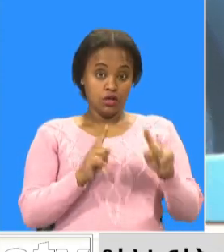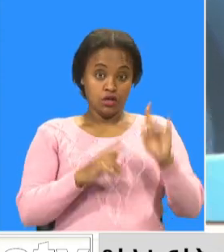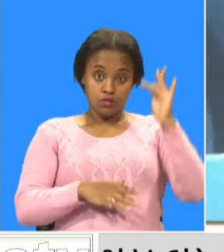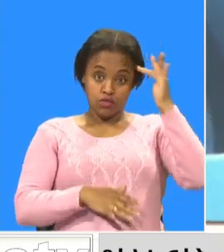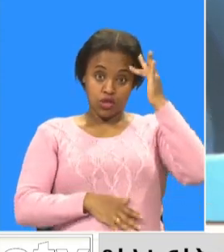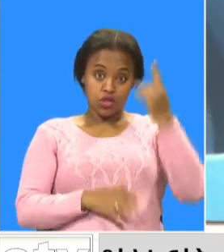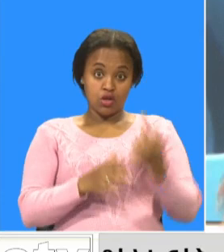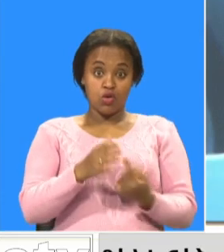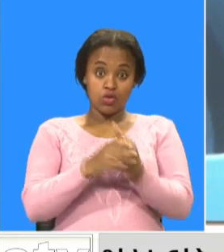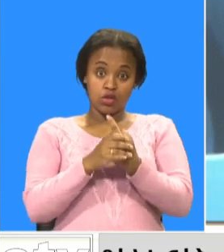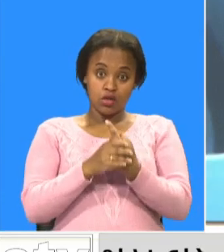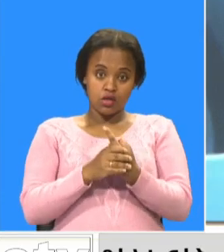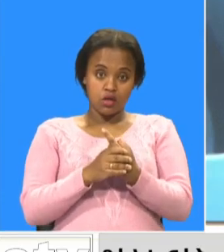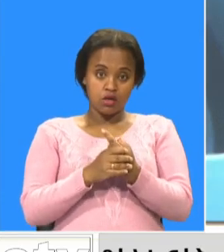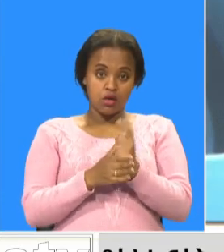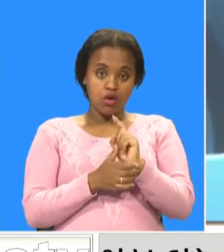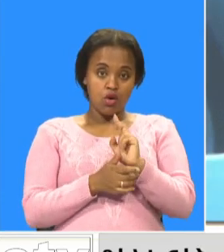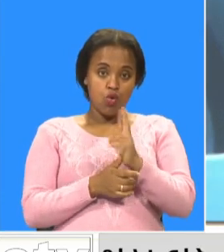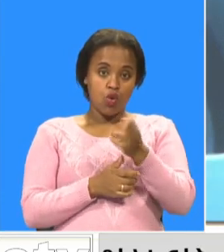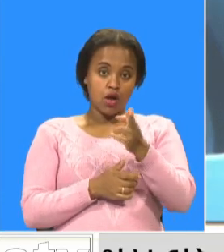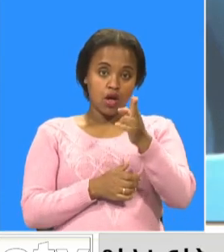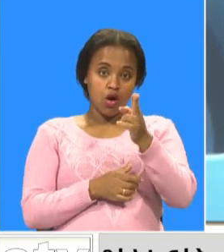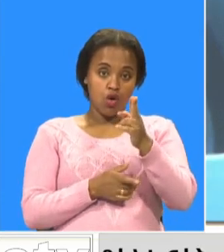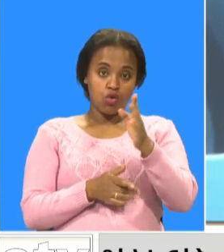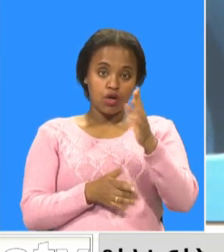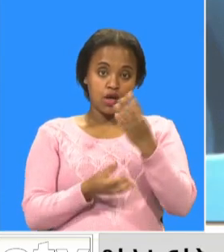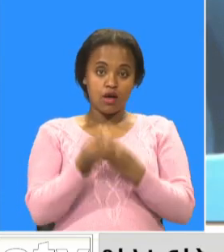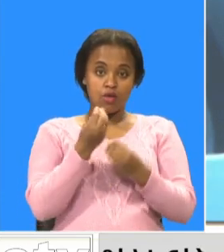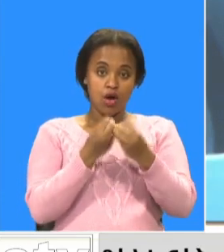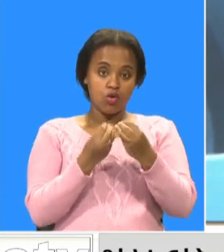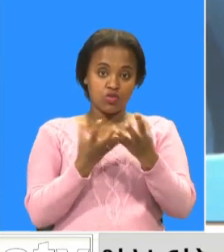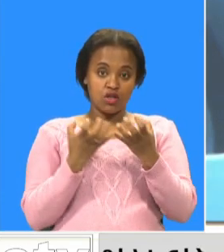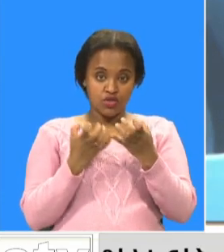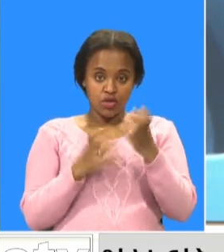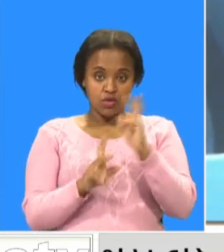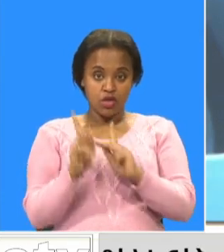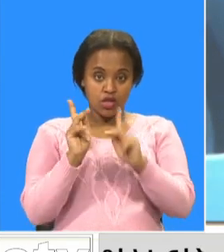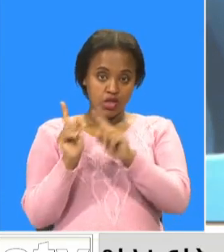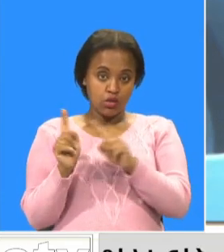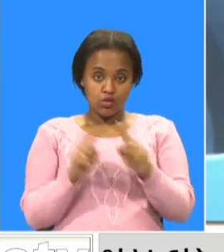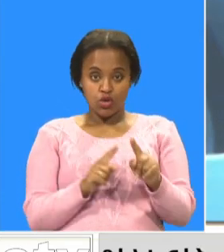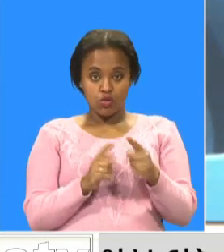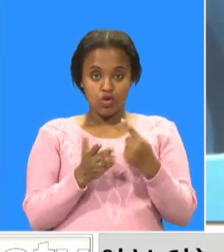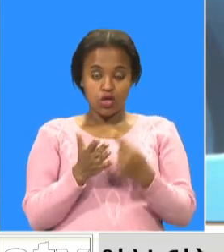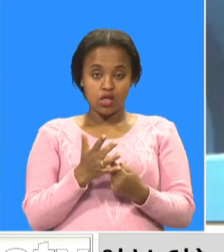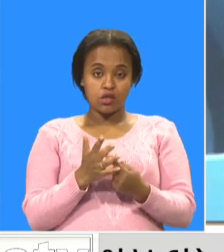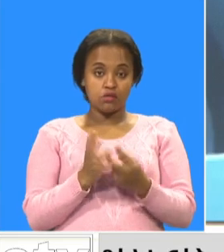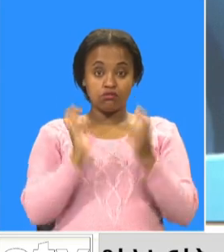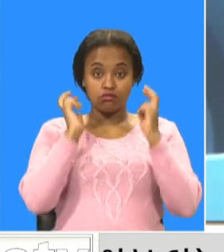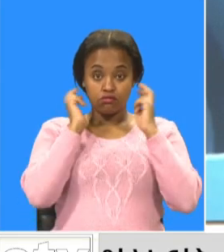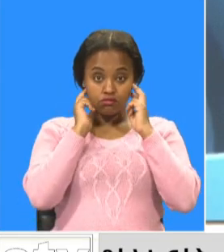ሲከሰት ወዲያውኑ ነው ወደዚህ ገበያውም ስለፈለጋቸው ህብረተሰቡም ደግሞ እነዚህ ማስኮች ከሌሎች ማስኮችን በተሻለ